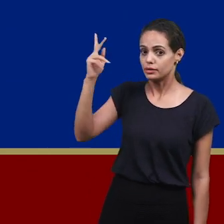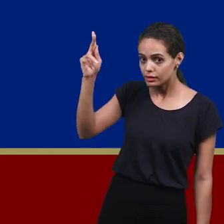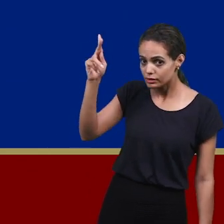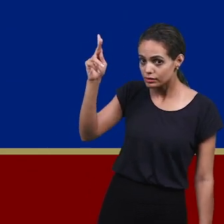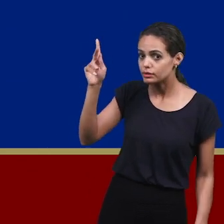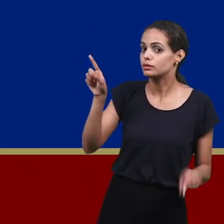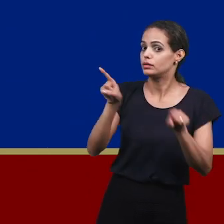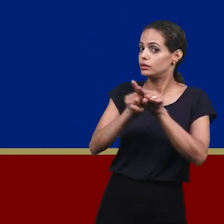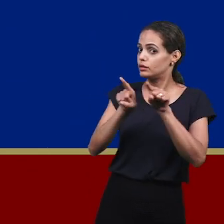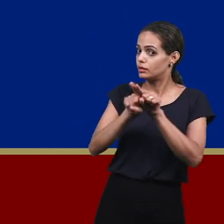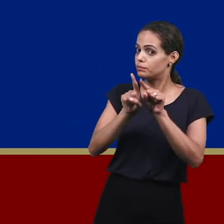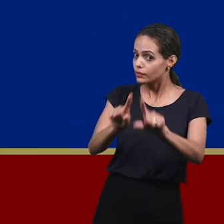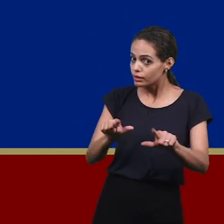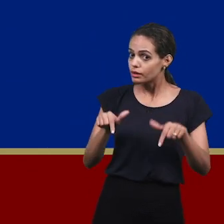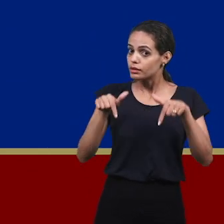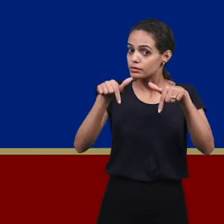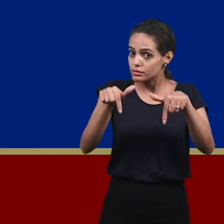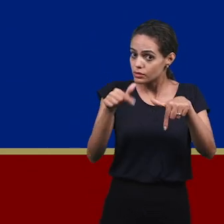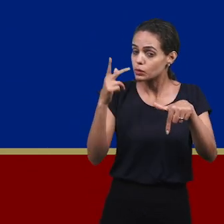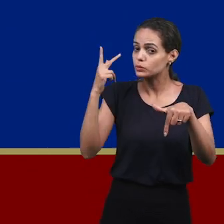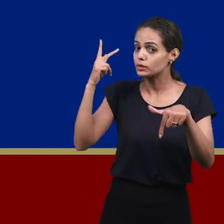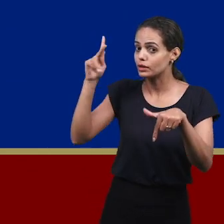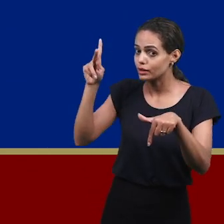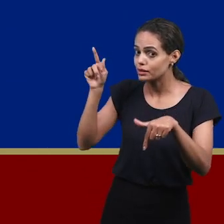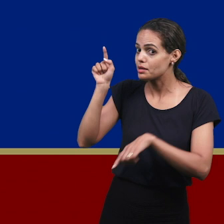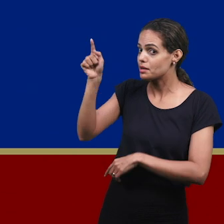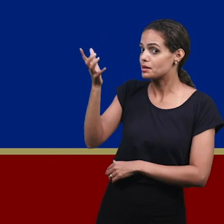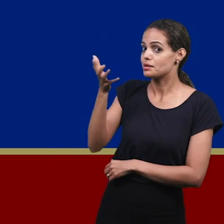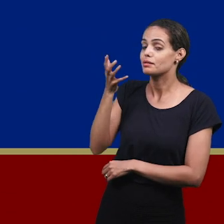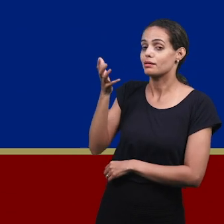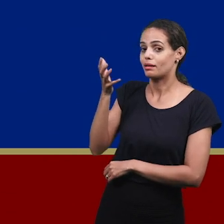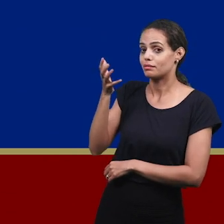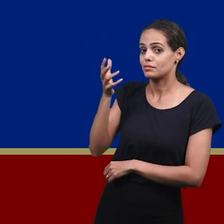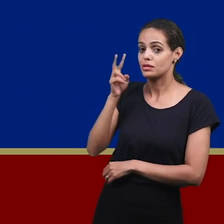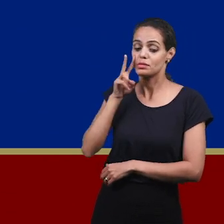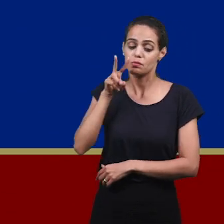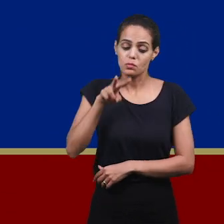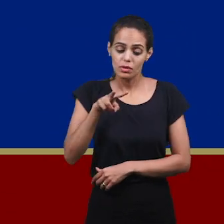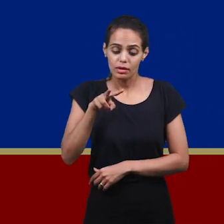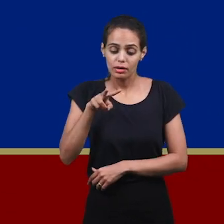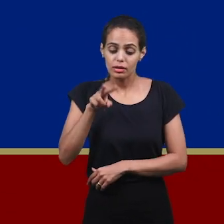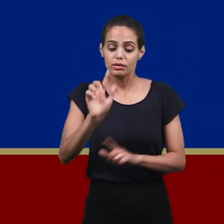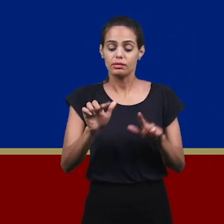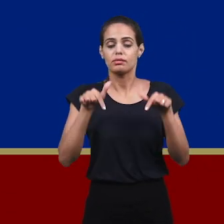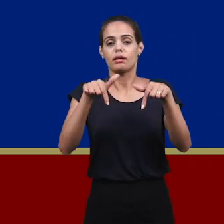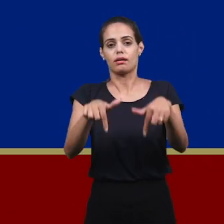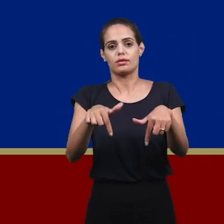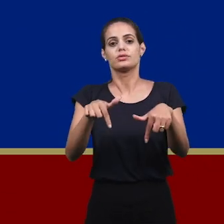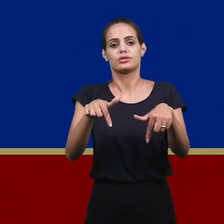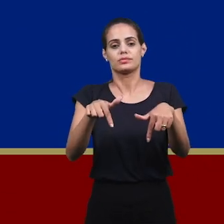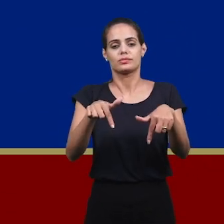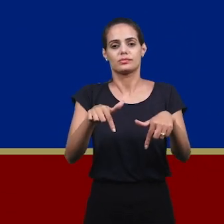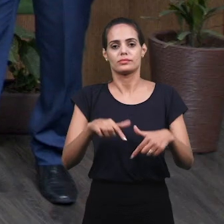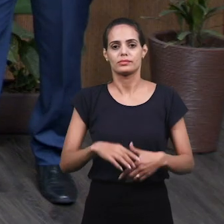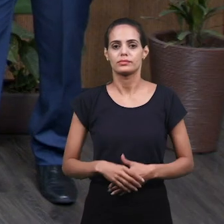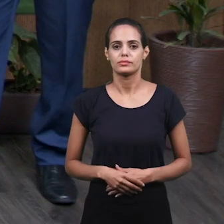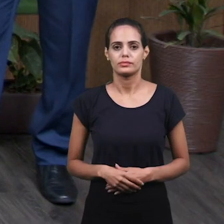l'effectuer selon sa bonne volonté. Alléluia. Il est très important ces